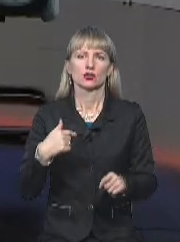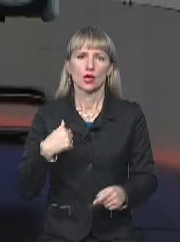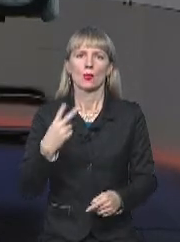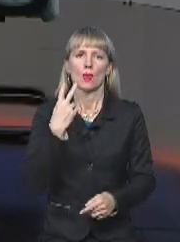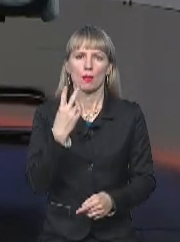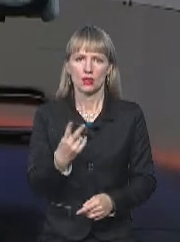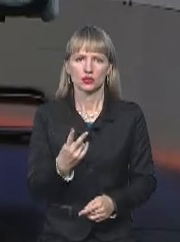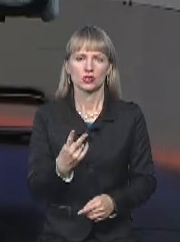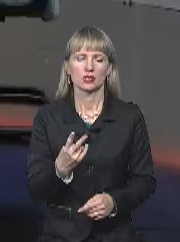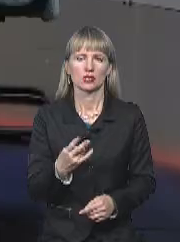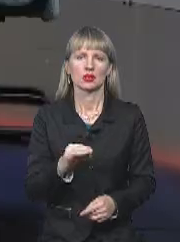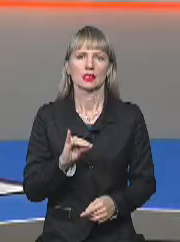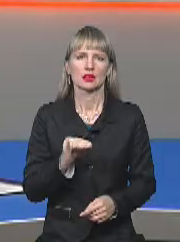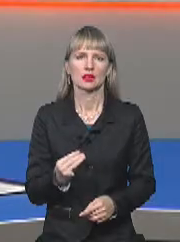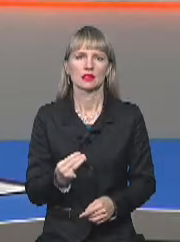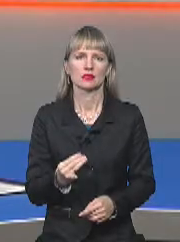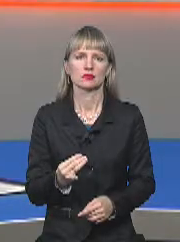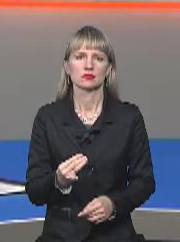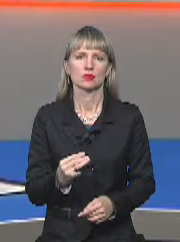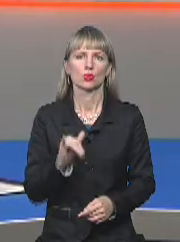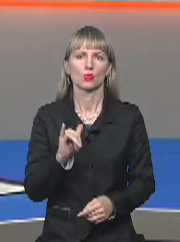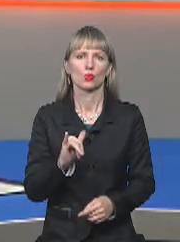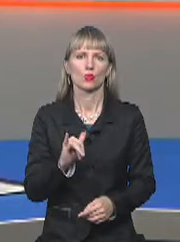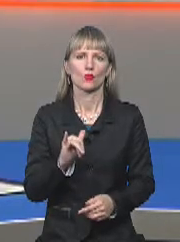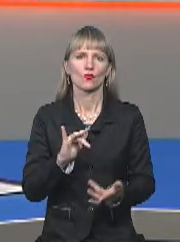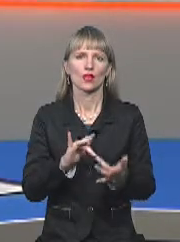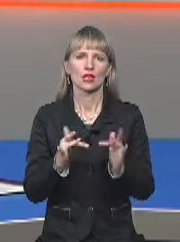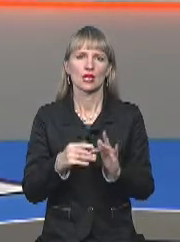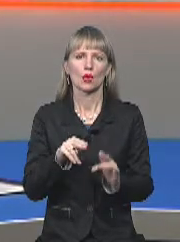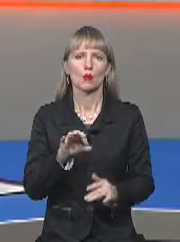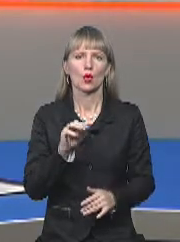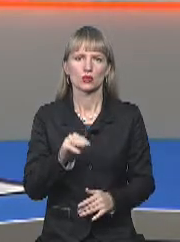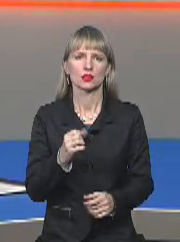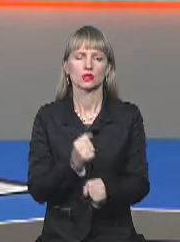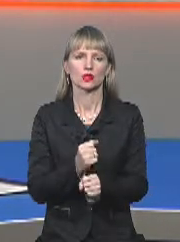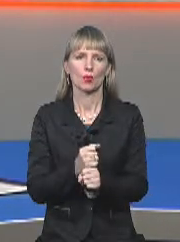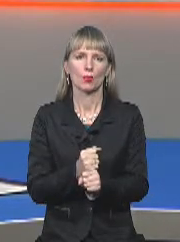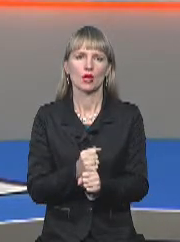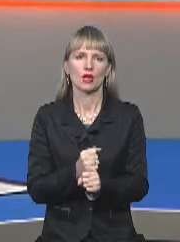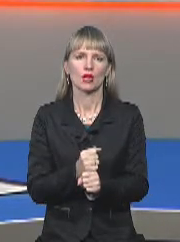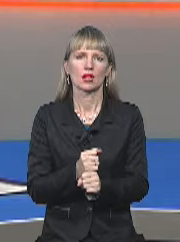і в Фейсбуці пост зробила саме